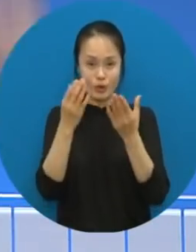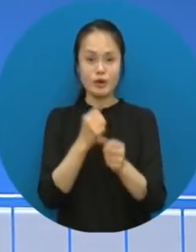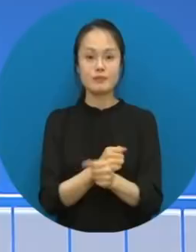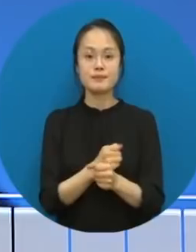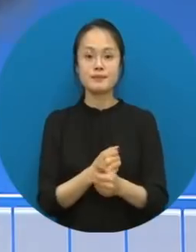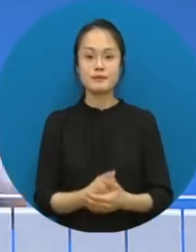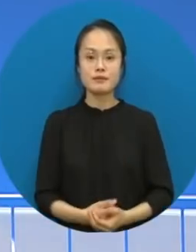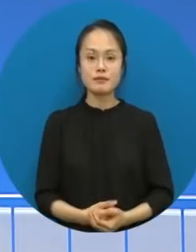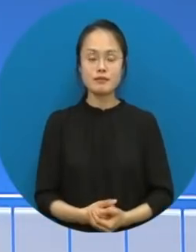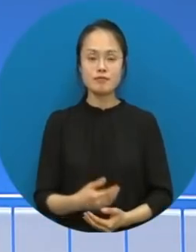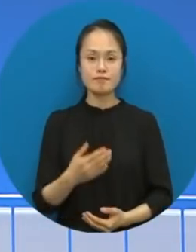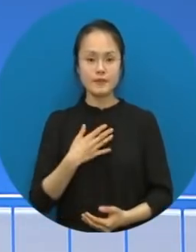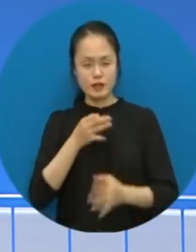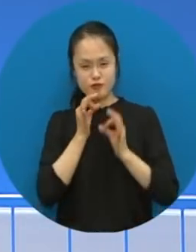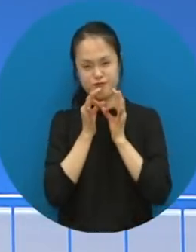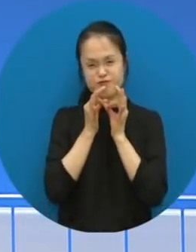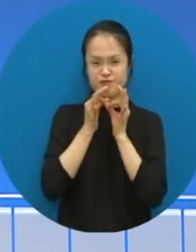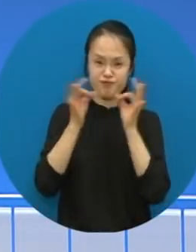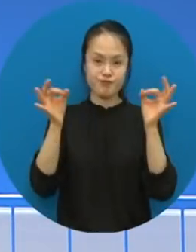저도 외쳤습니다.